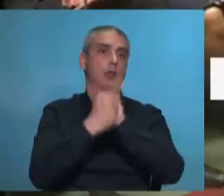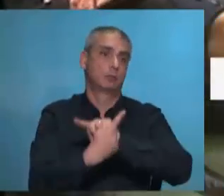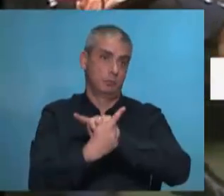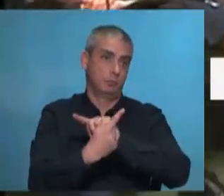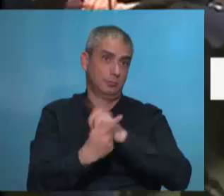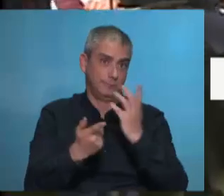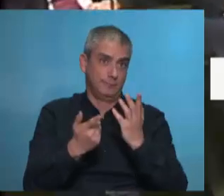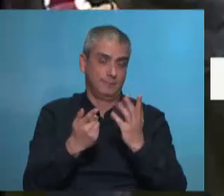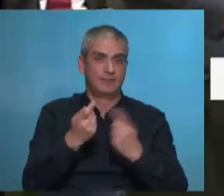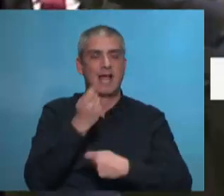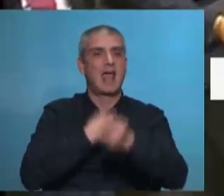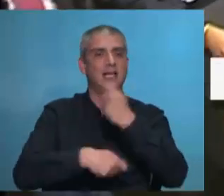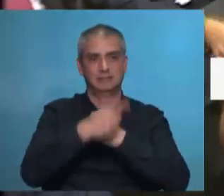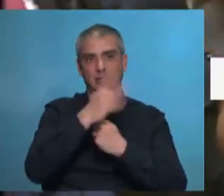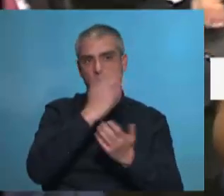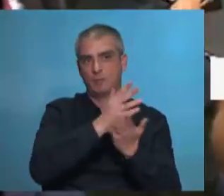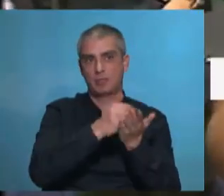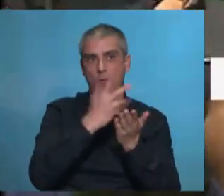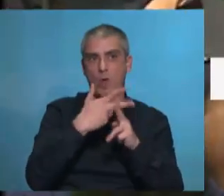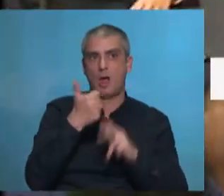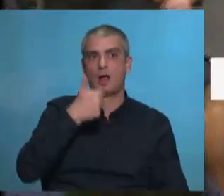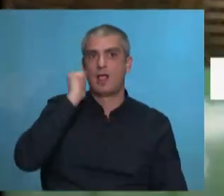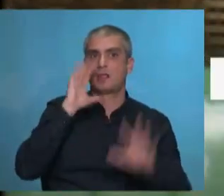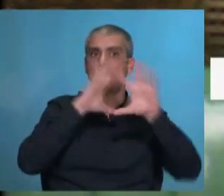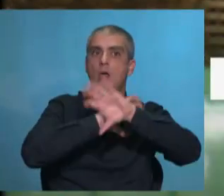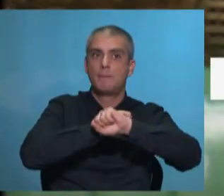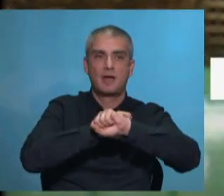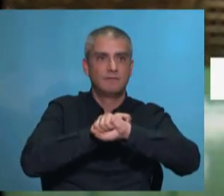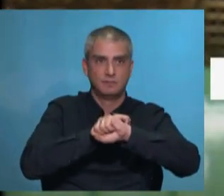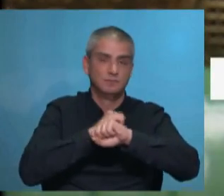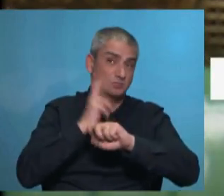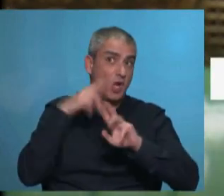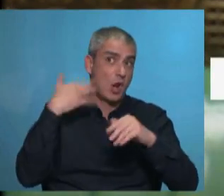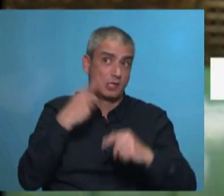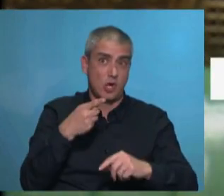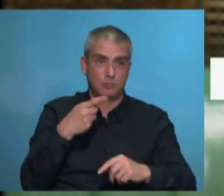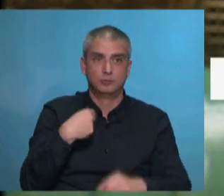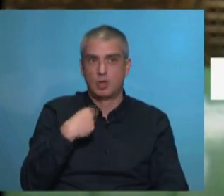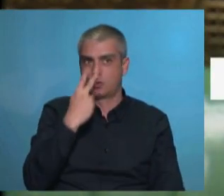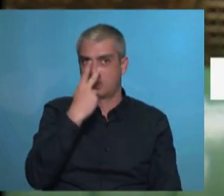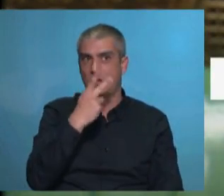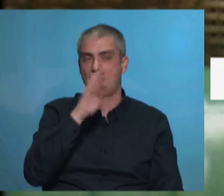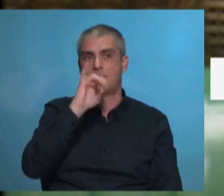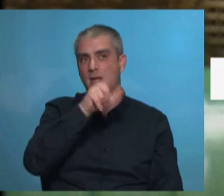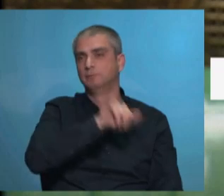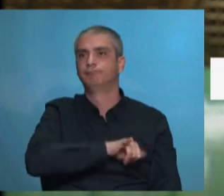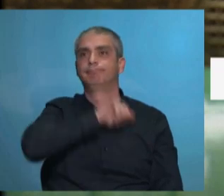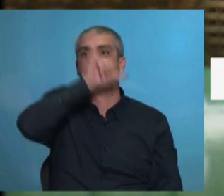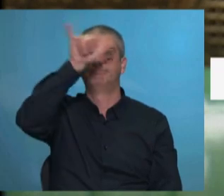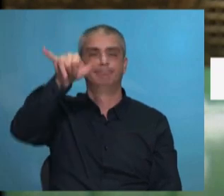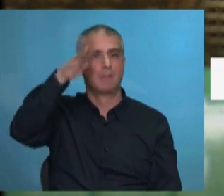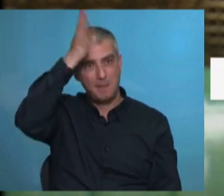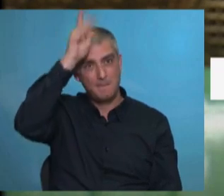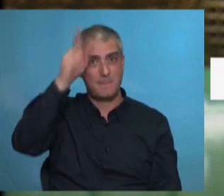למעשה לעסקה שלה שנדחתה רק אתמול בערב, ולא בלתי סביר שאנחנו נראה את מיי ממריאה לבריסל על מנת